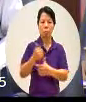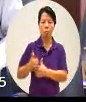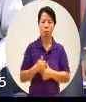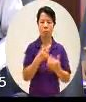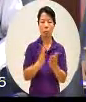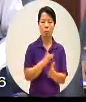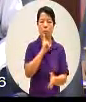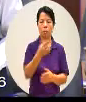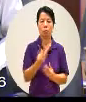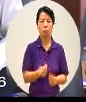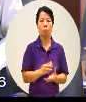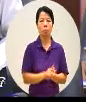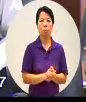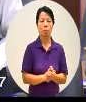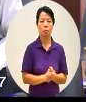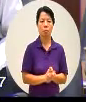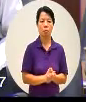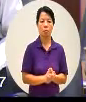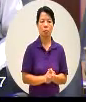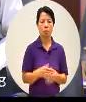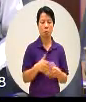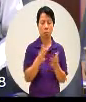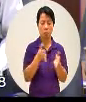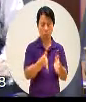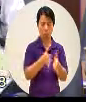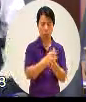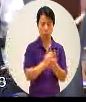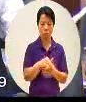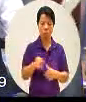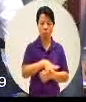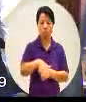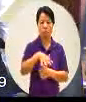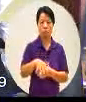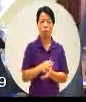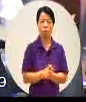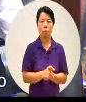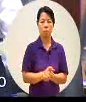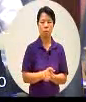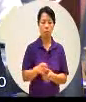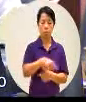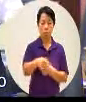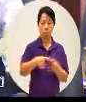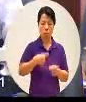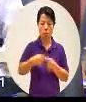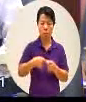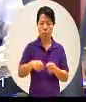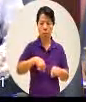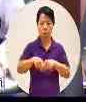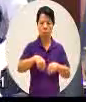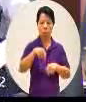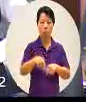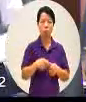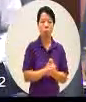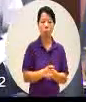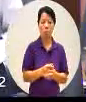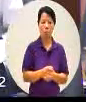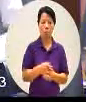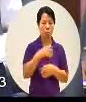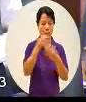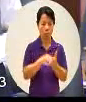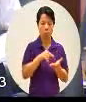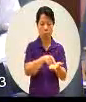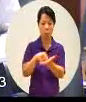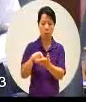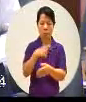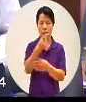回答不？ 这个部分跟各局处统 不是各局处室把他们的年度计划先送到你的贵处去让你审核